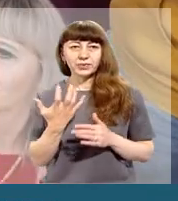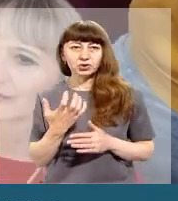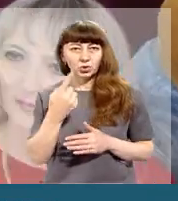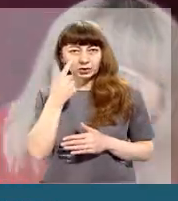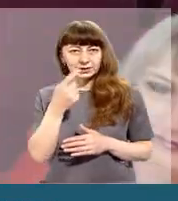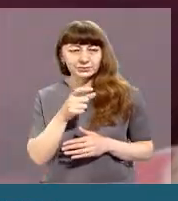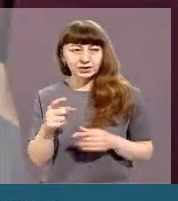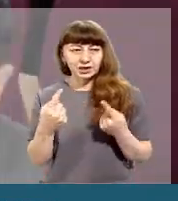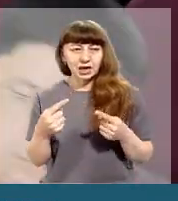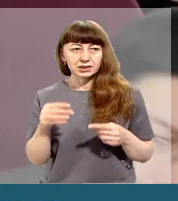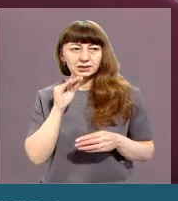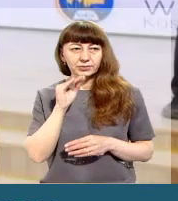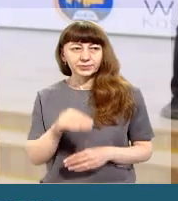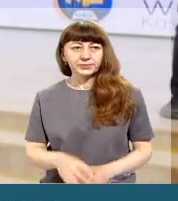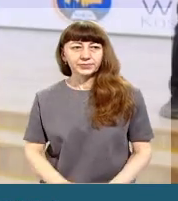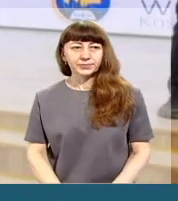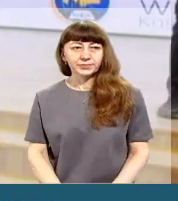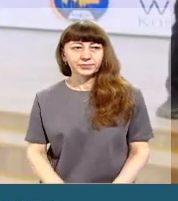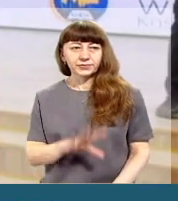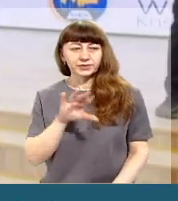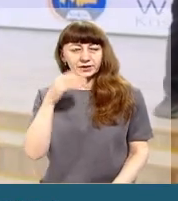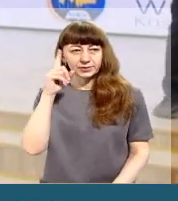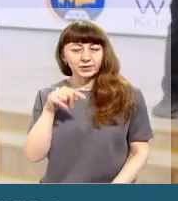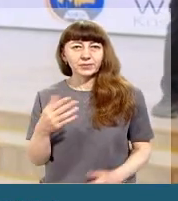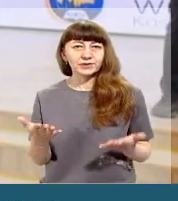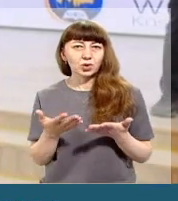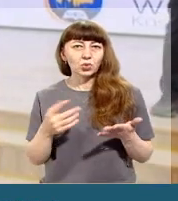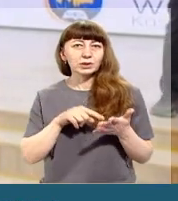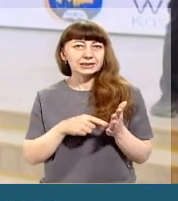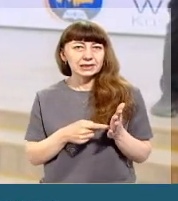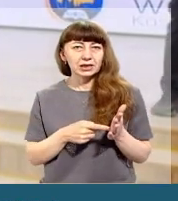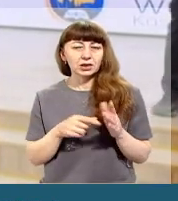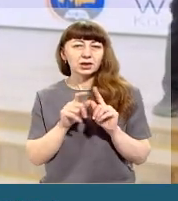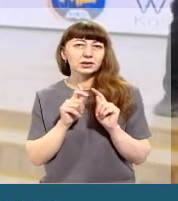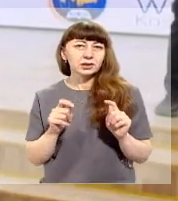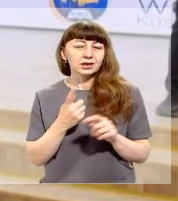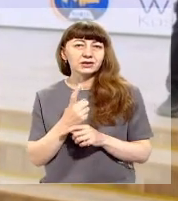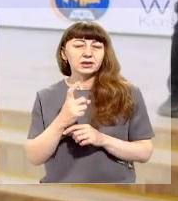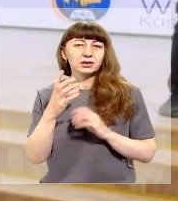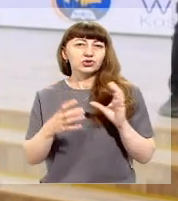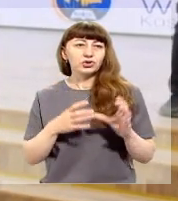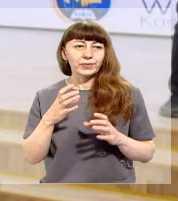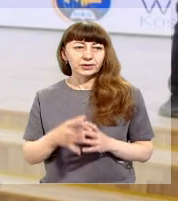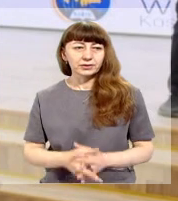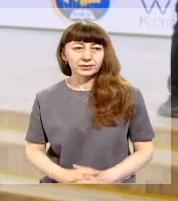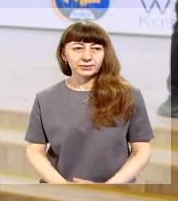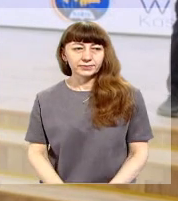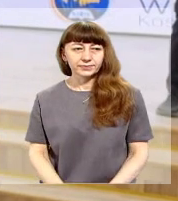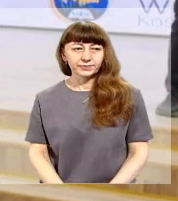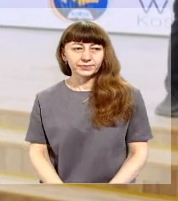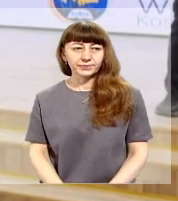экспертов различных направлений. Все мы знаем, с какой целью создавался чемпионат WorldSkills.